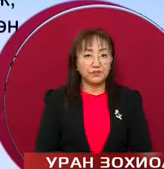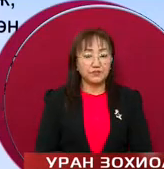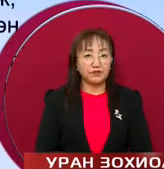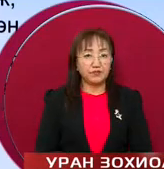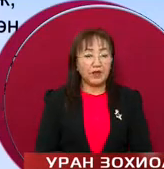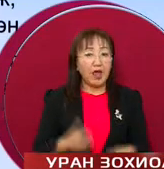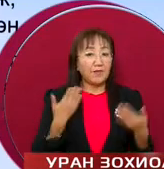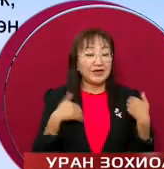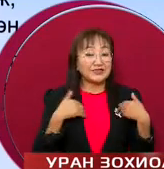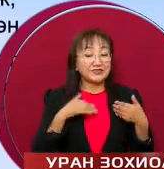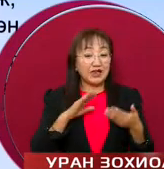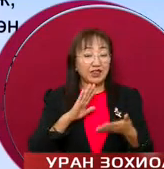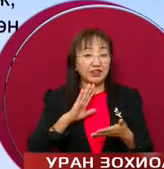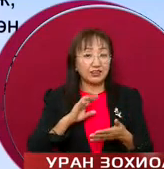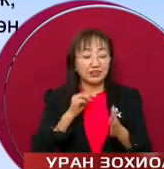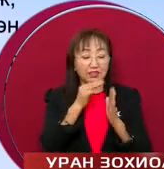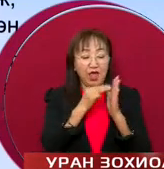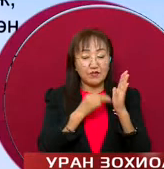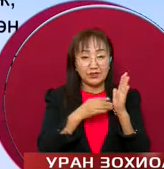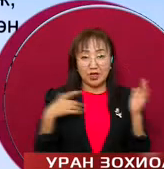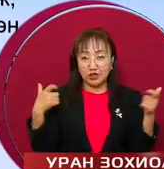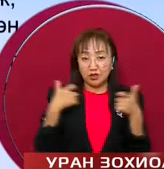За багшийн тайлбартаа тулгая.